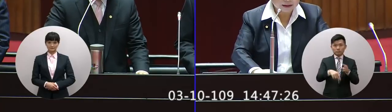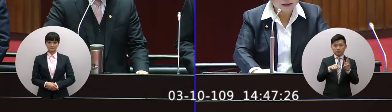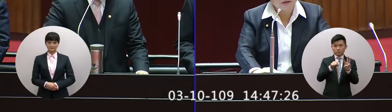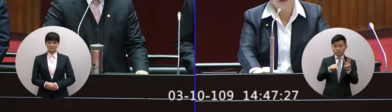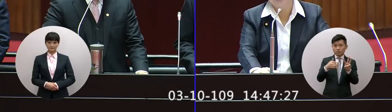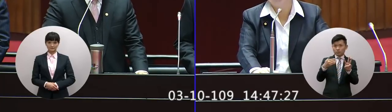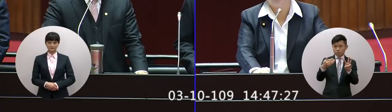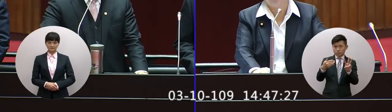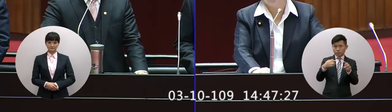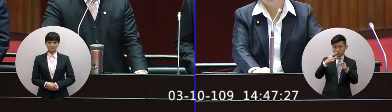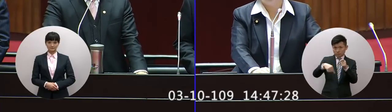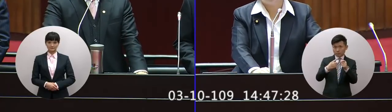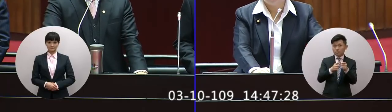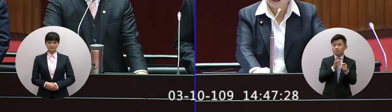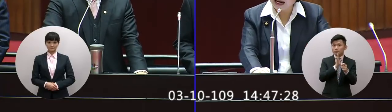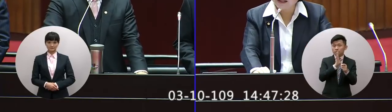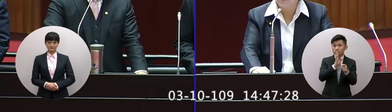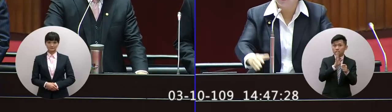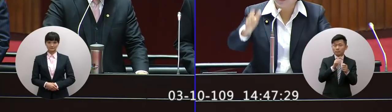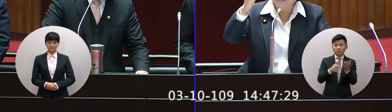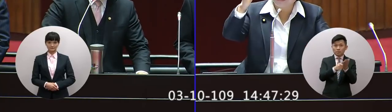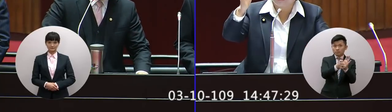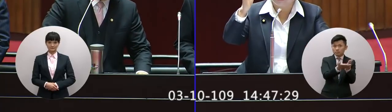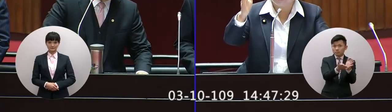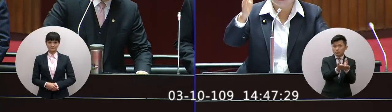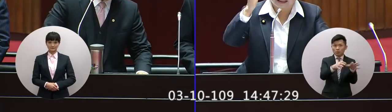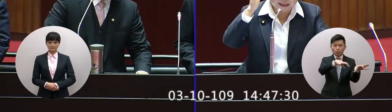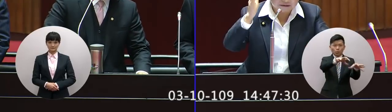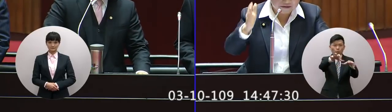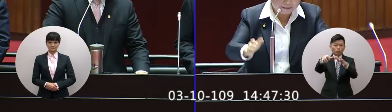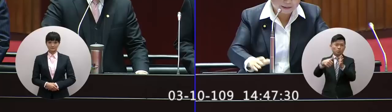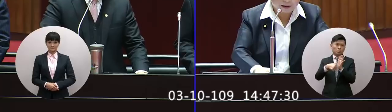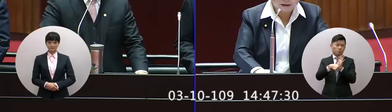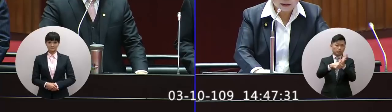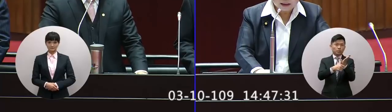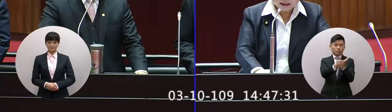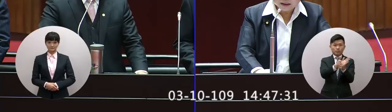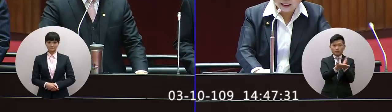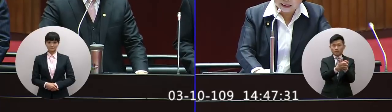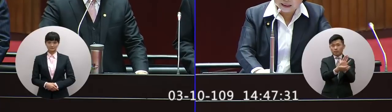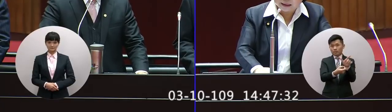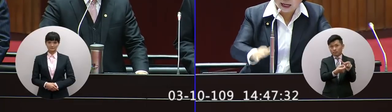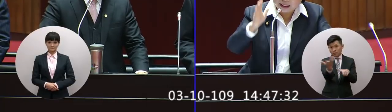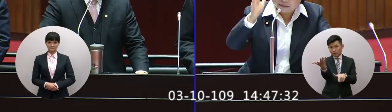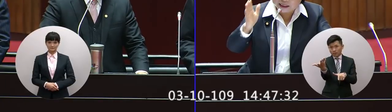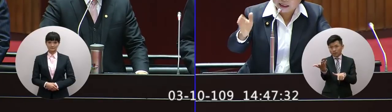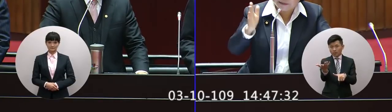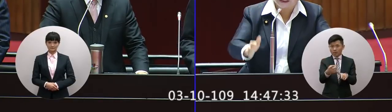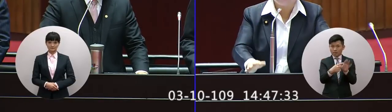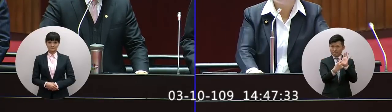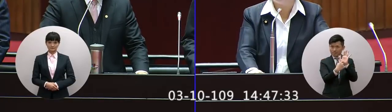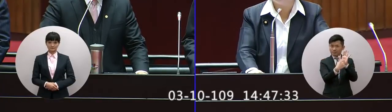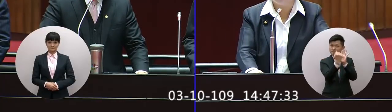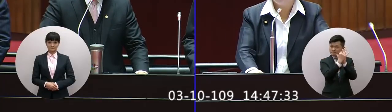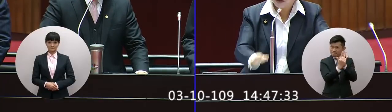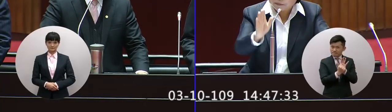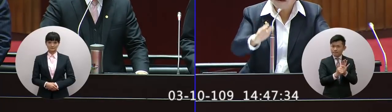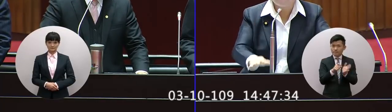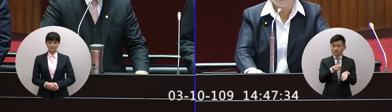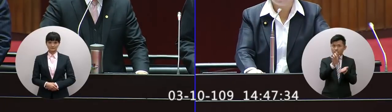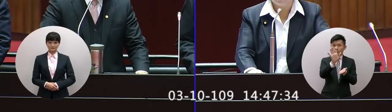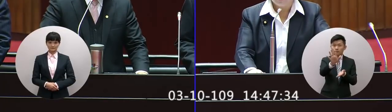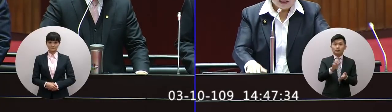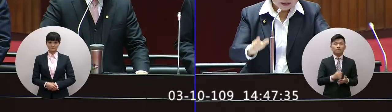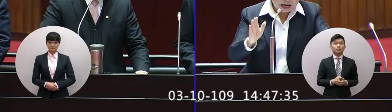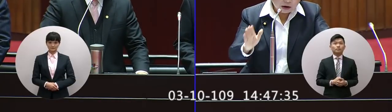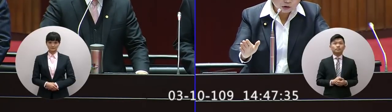院长，根据这些的期刊，国际期刊的一个发表，所以因此它里面特别在讲到一点，有